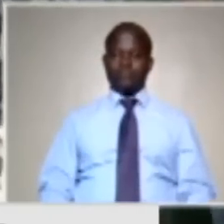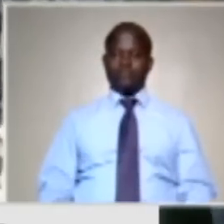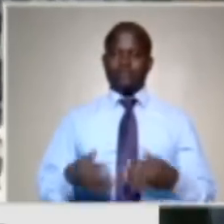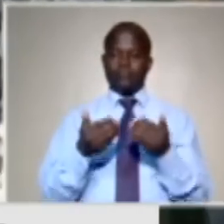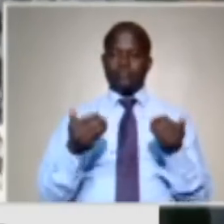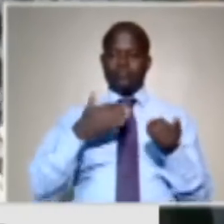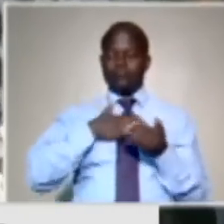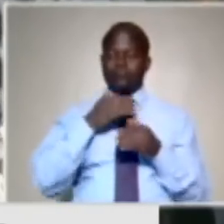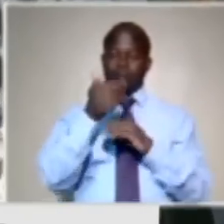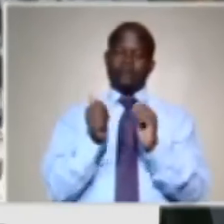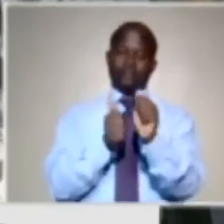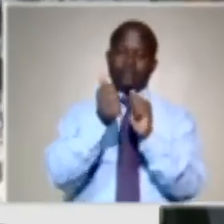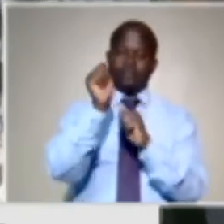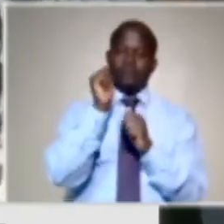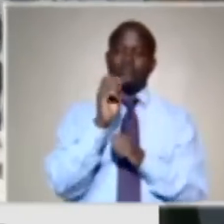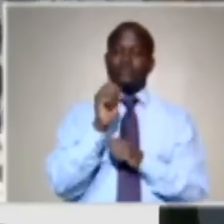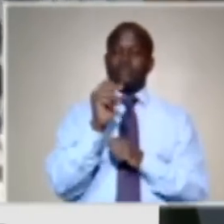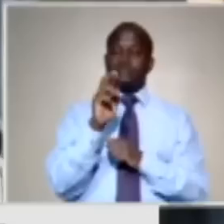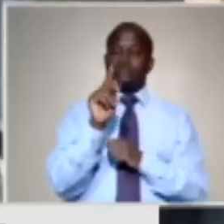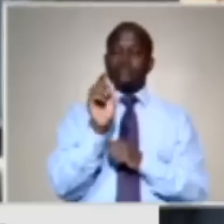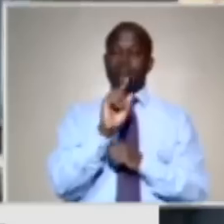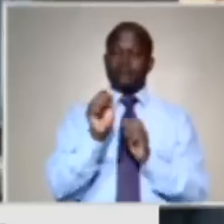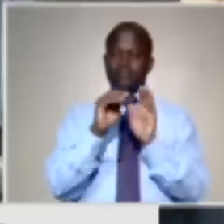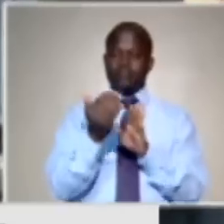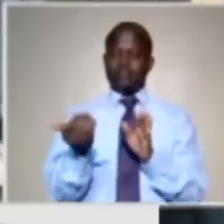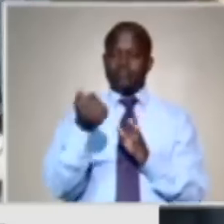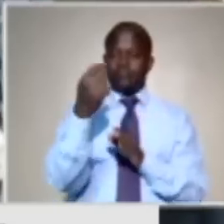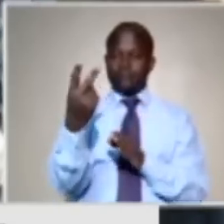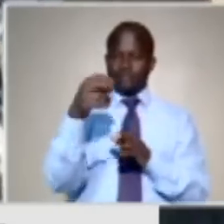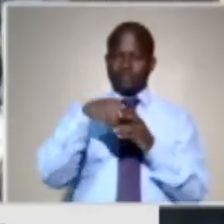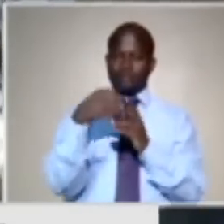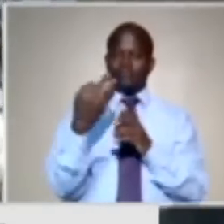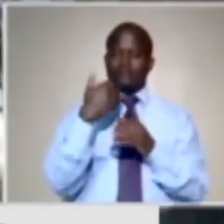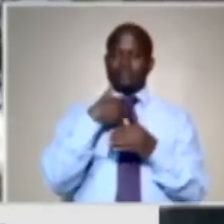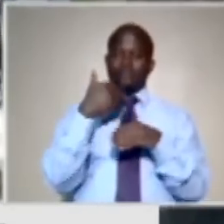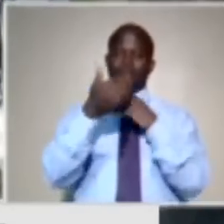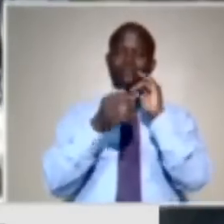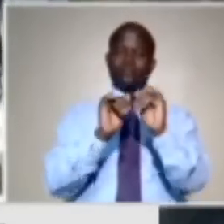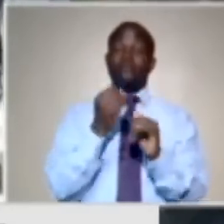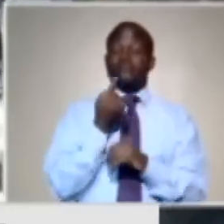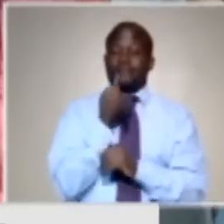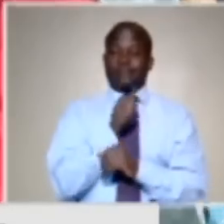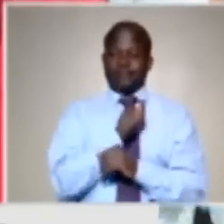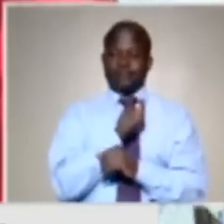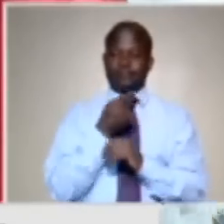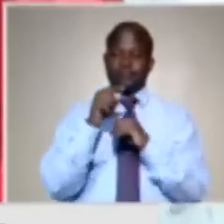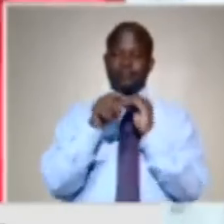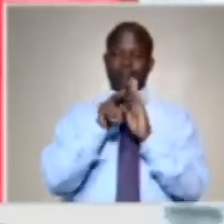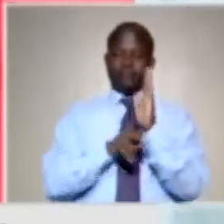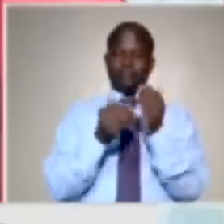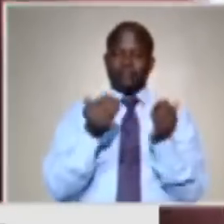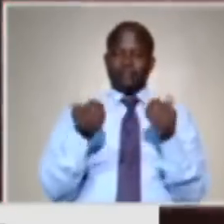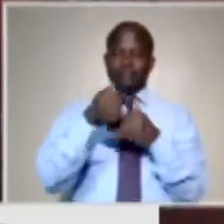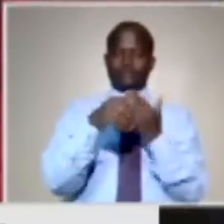mu baje guherekeza ababo harimo n'Manirakiza wapfushije abana be babiri kuri batatu yari afite nawe agasigara ari intere yaje gushyingura abana